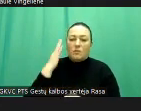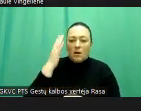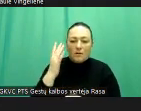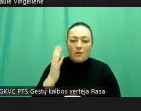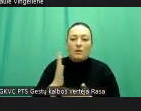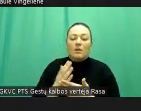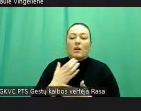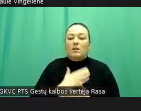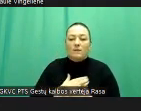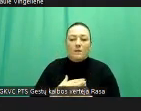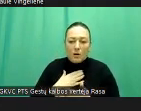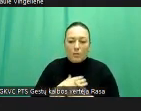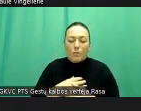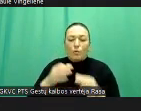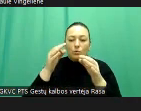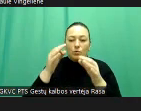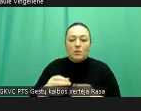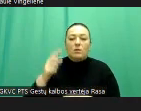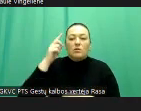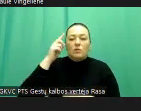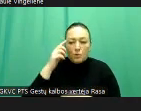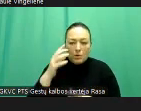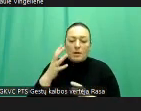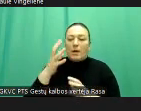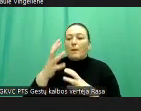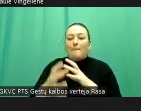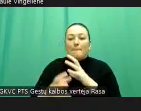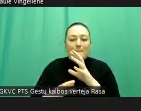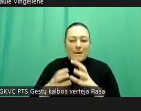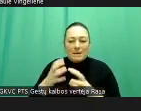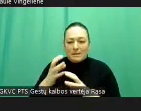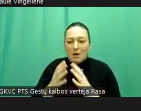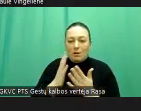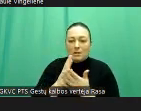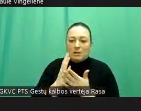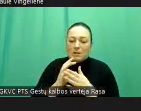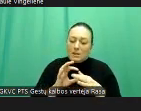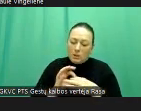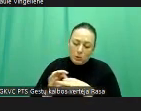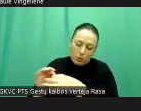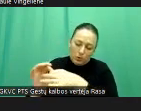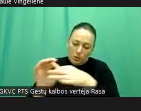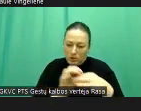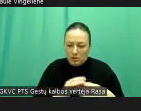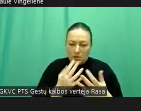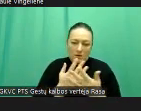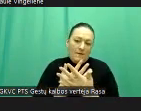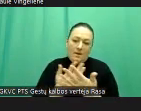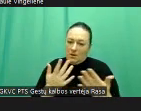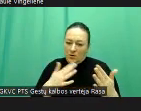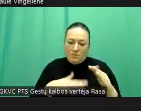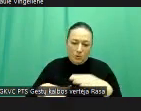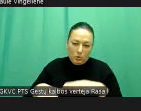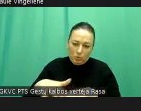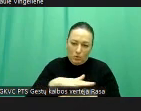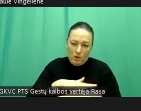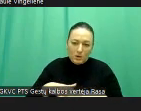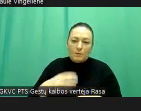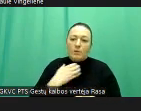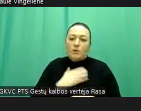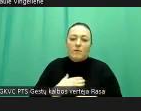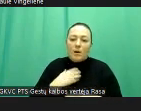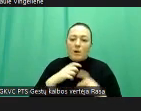svarbu užtikrinti, žinoti, kad pasaulis apie mus tikrai yra susijęs įvairiausiais būdais. Ir svarbu, kad